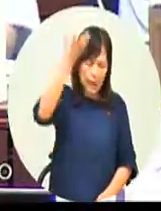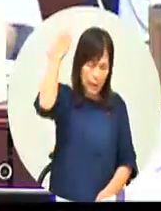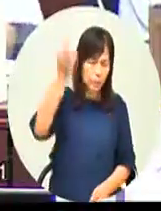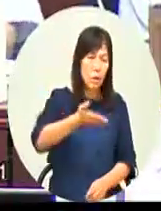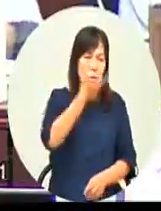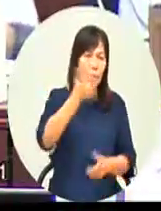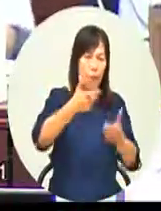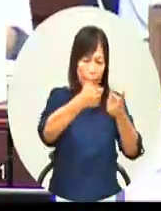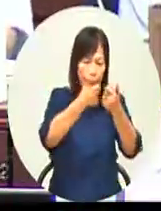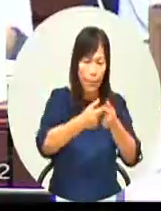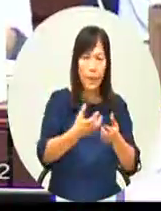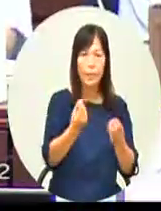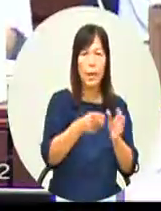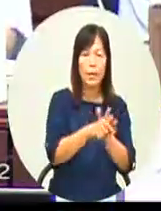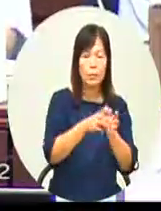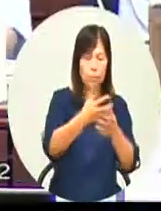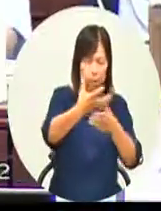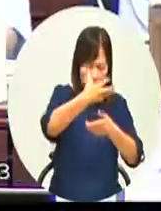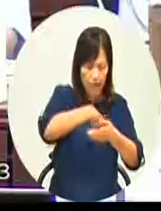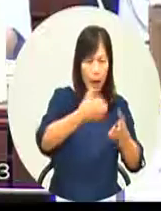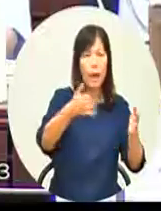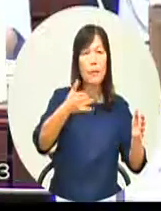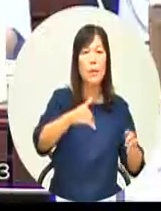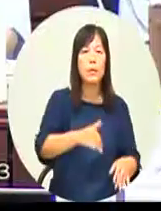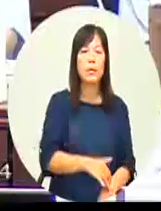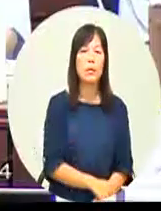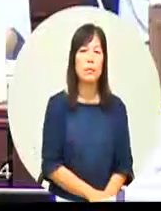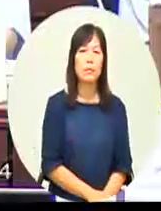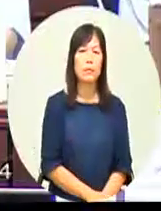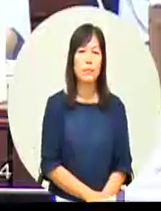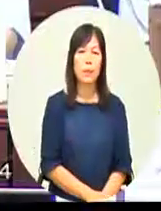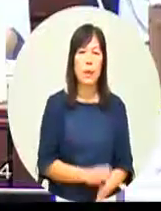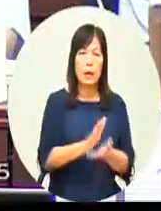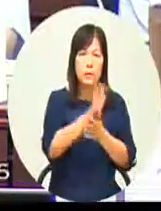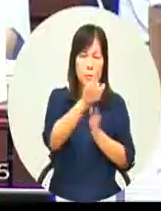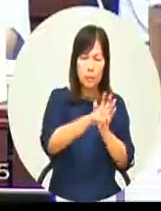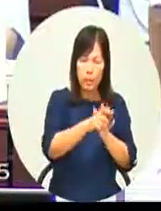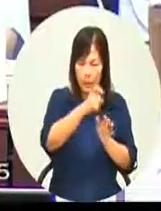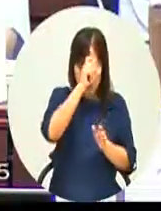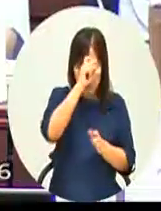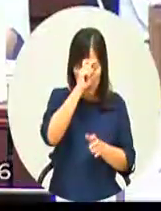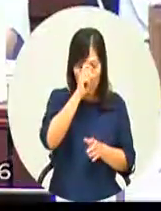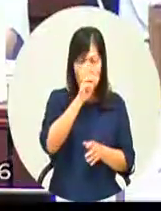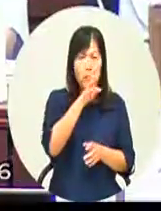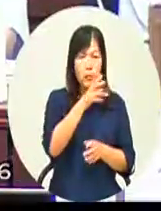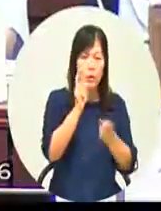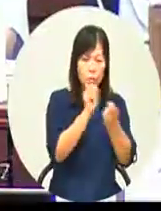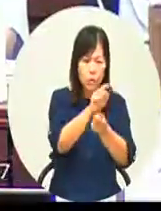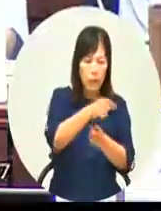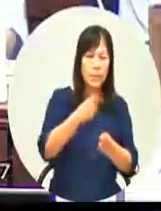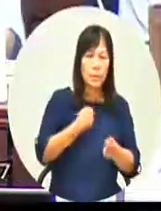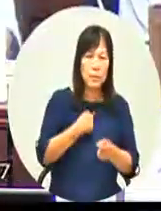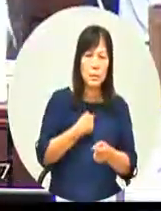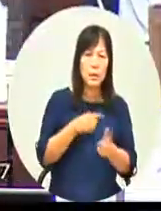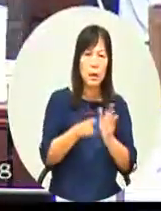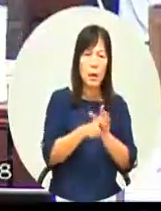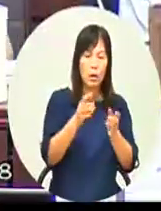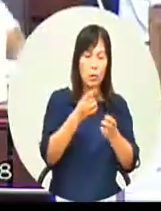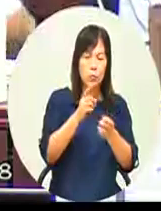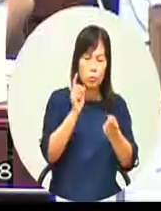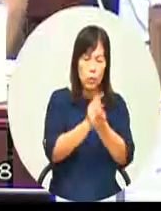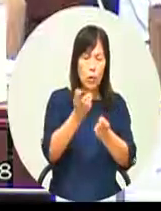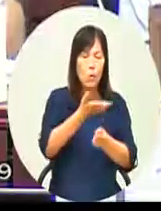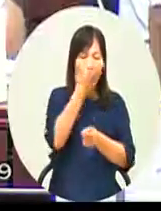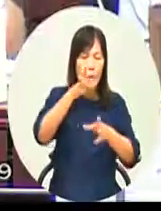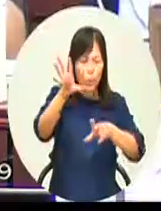配里面还没有把这个半屏山拉进来，所以我想未来我们也会再去了解整个在这个旅游的资讯的部